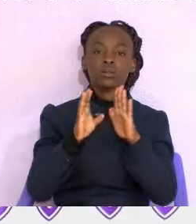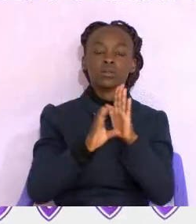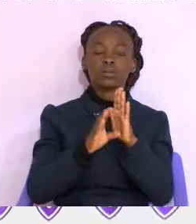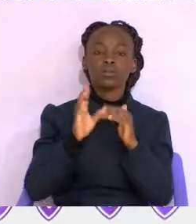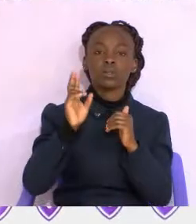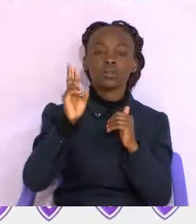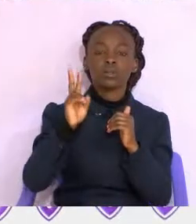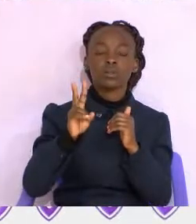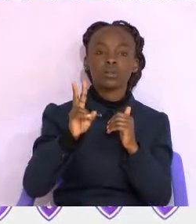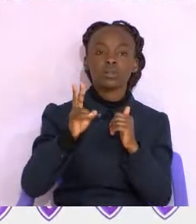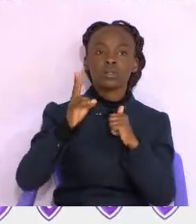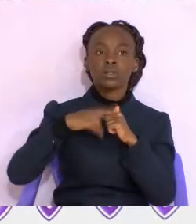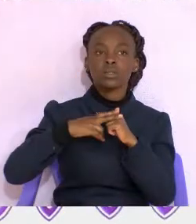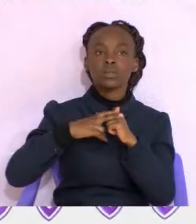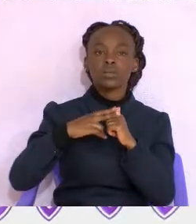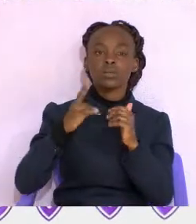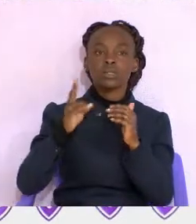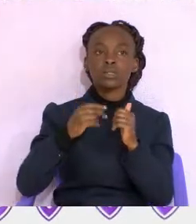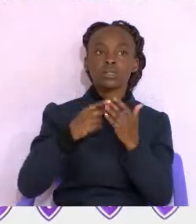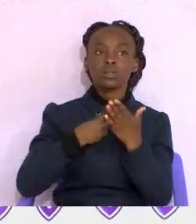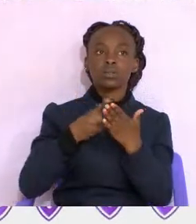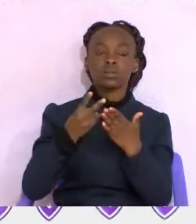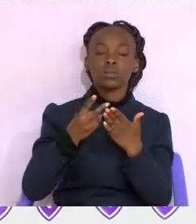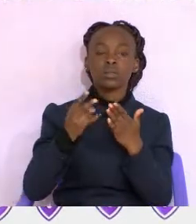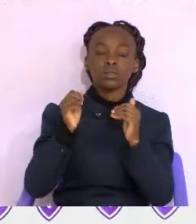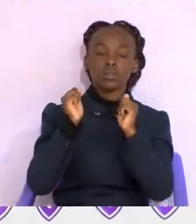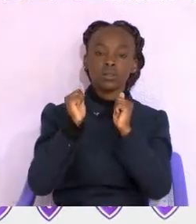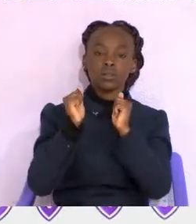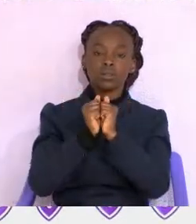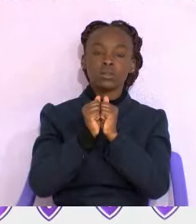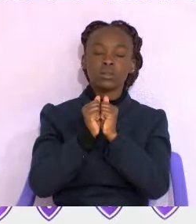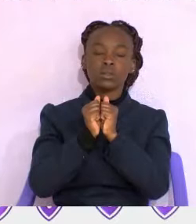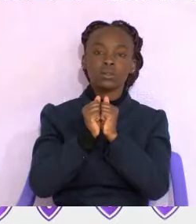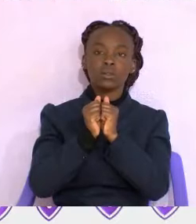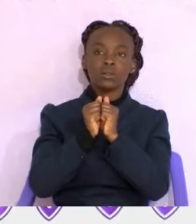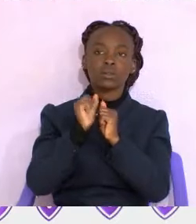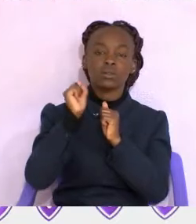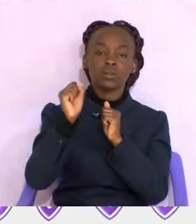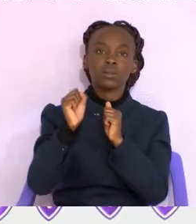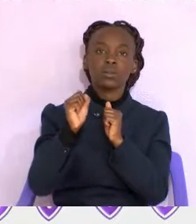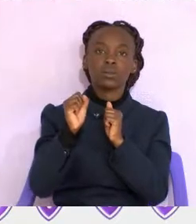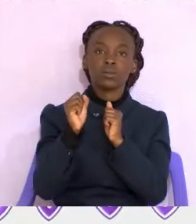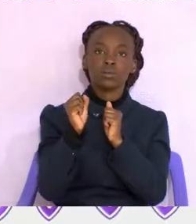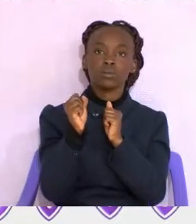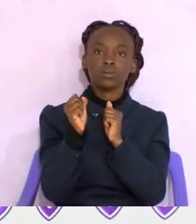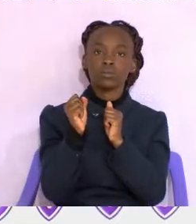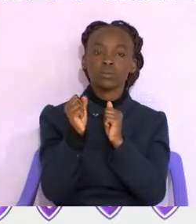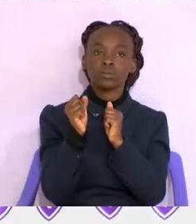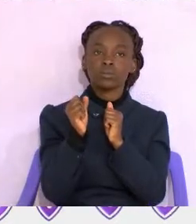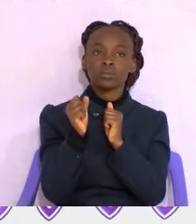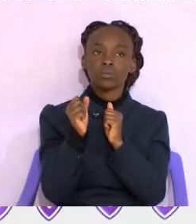27 mstari ule wa 25, na nitakuwa nasoma kwa lugha ya Kiingereza. Bwana Yesu asifiwe. Nitakuwa nasoma hilo neno